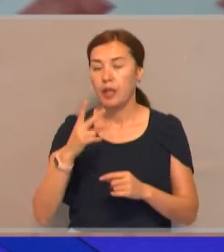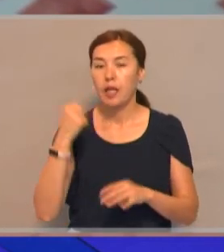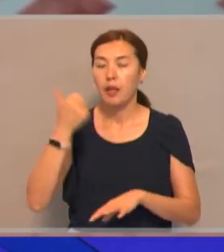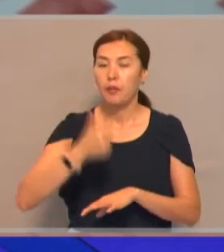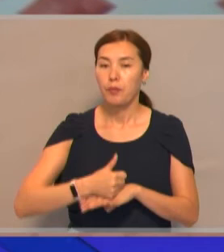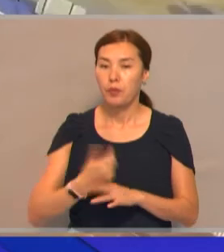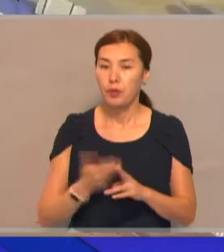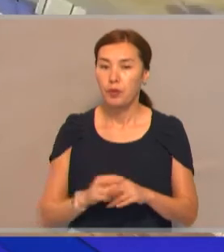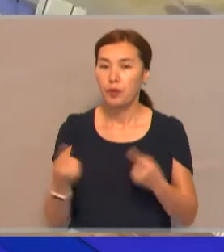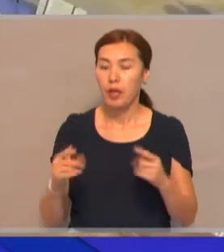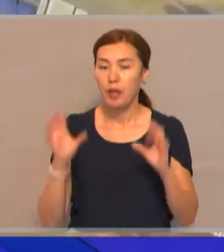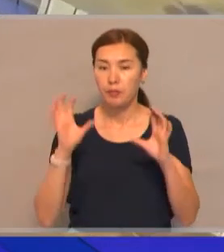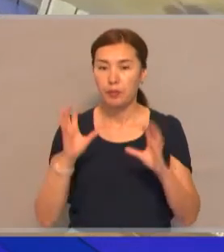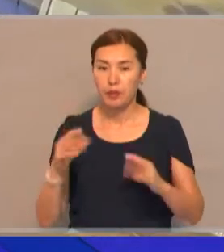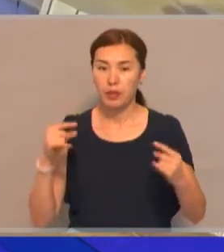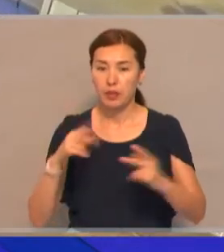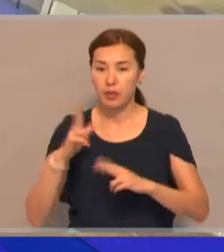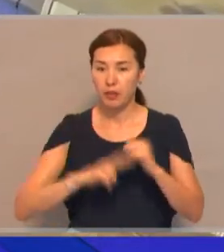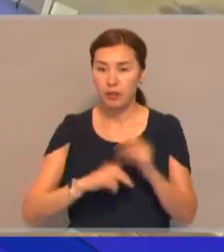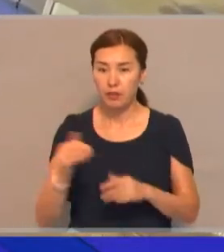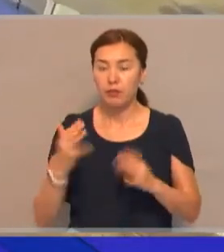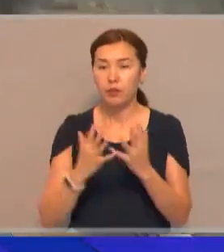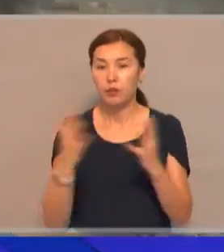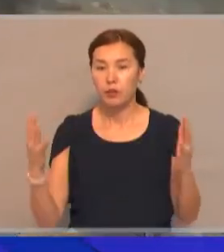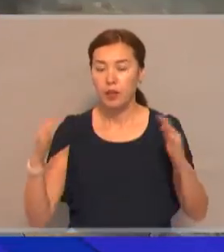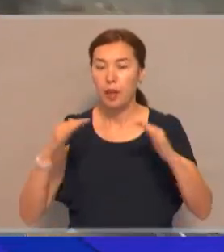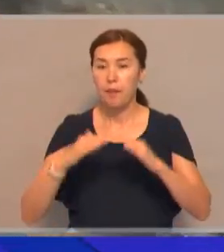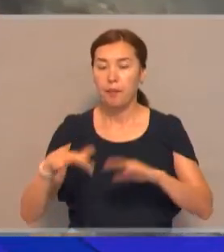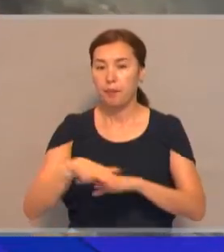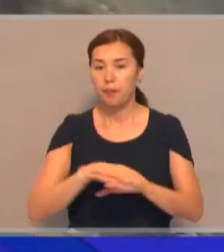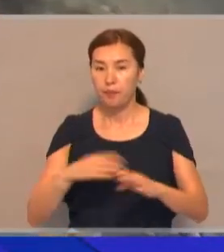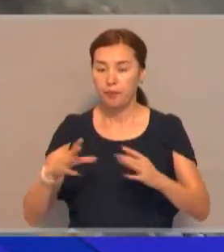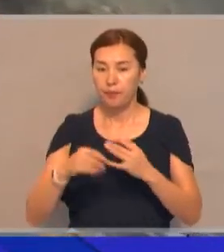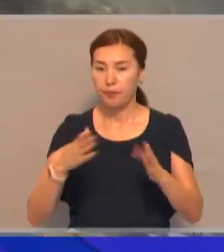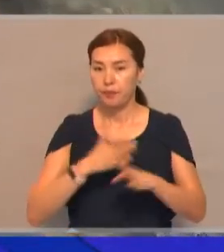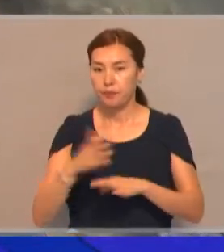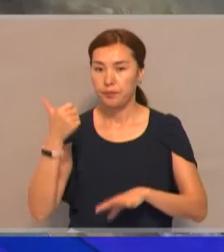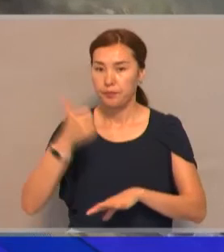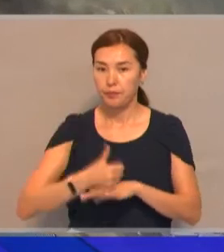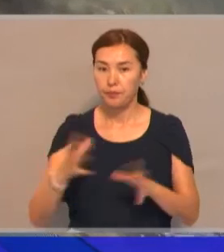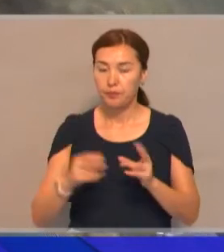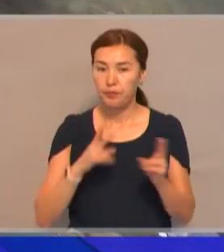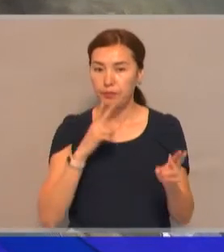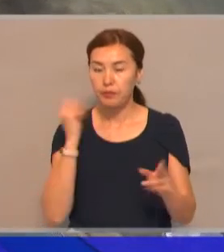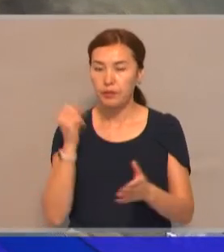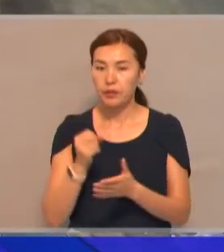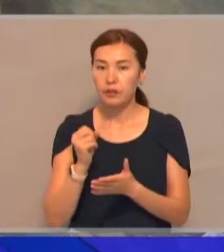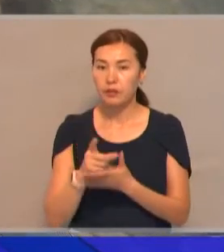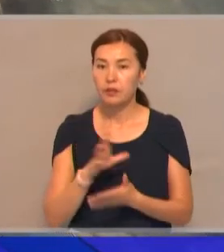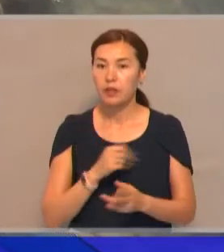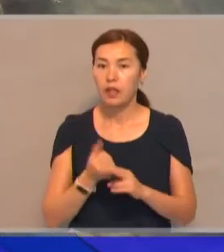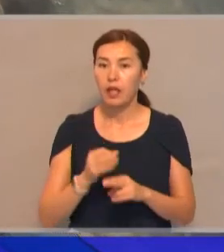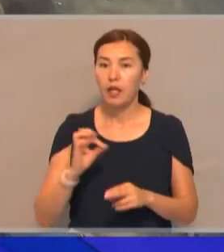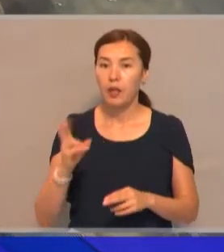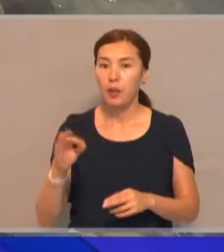шаһар басшысы одан өзге заңсыз салынған немесе заңсыз қоршап алынған нысандарды жер қатынастары бөлімімен бірге анықтау тапсырды.